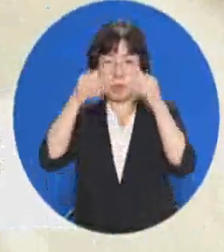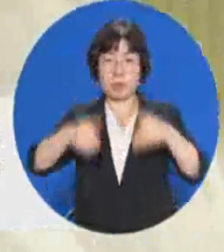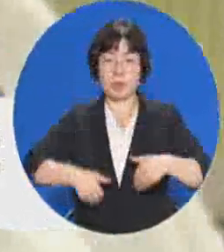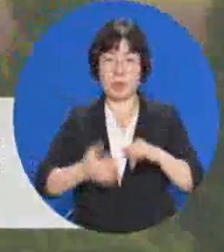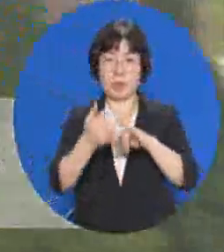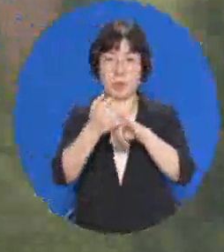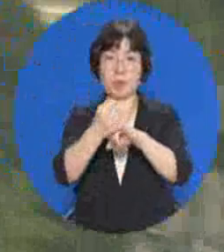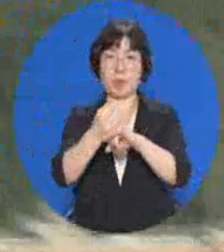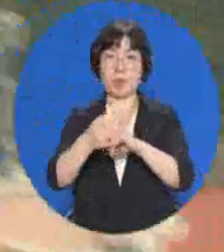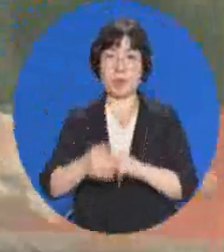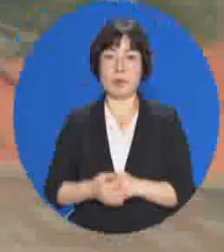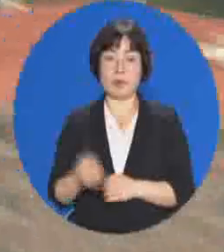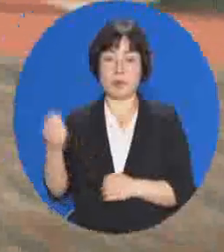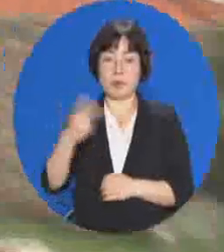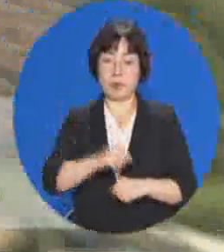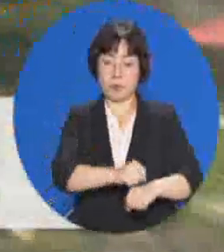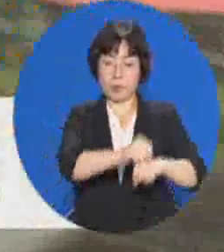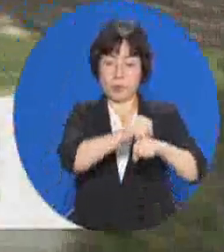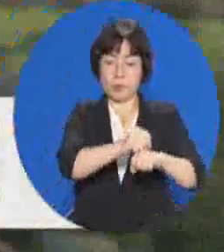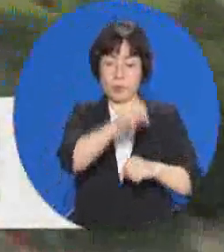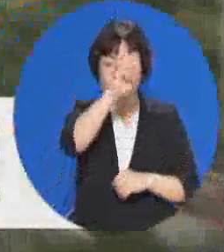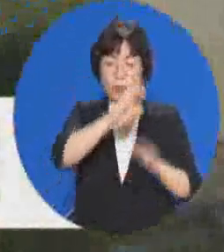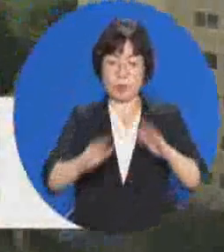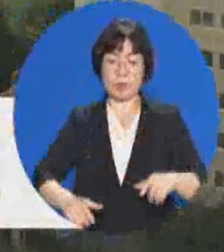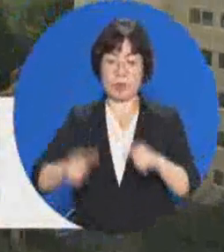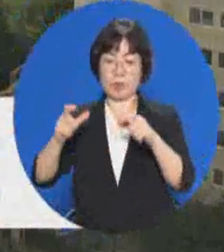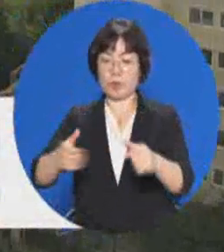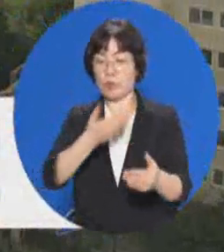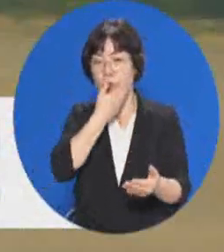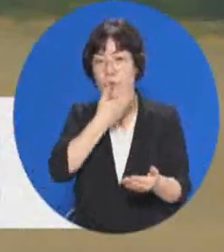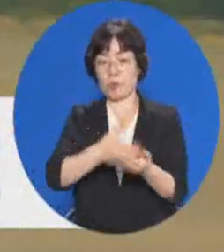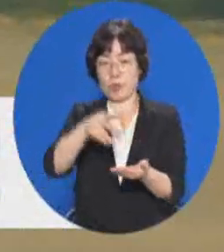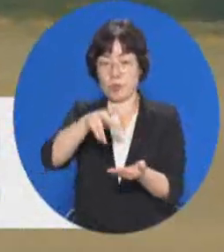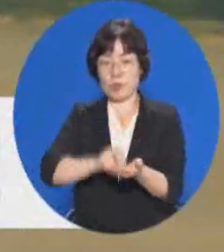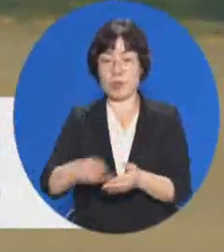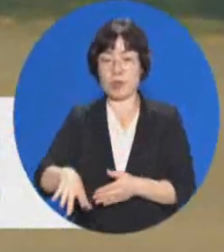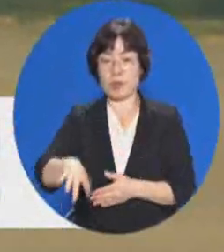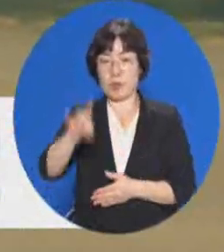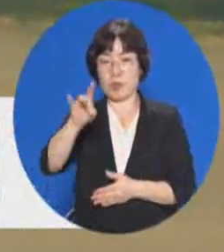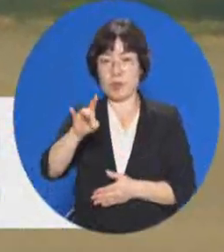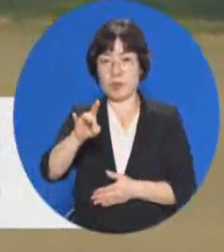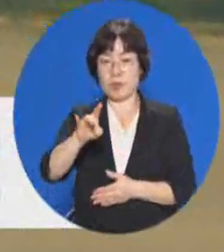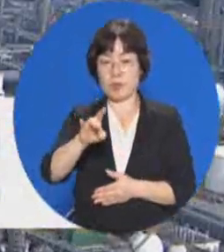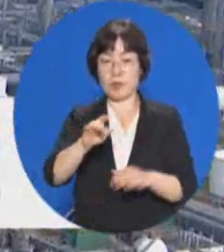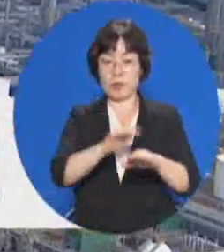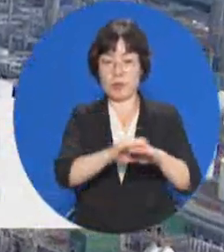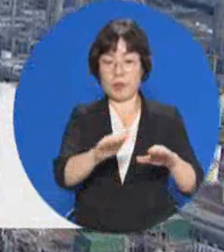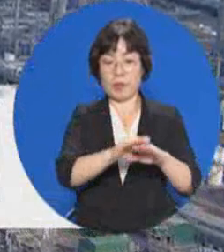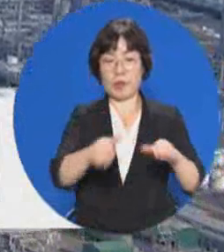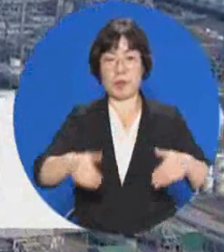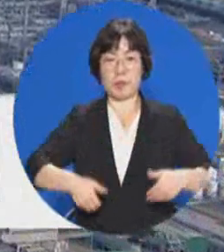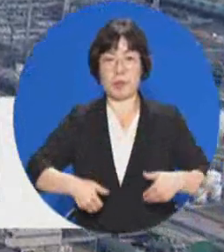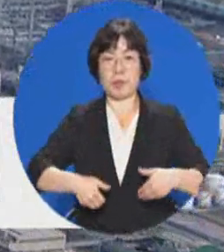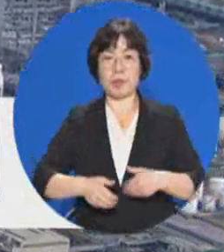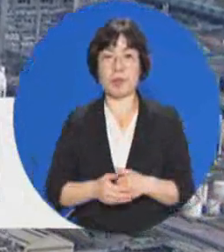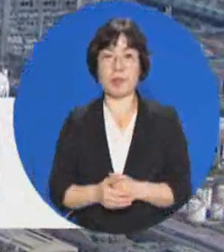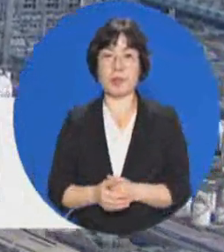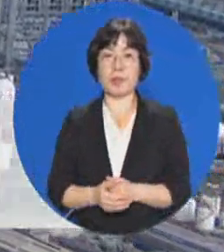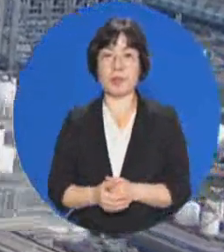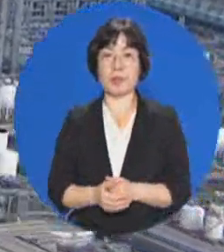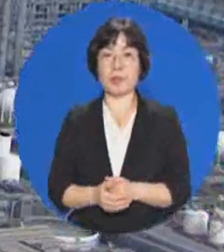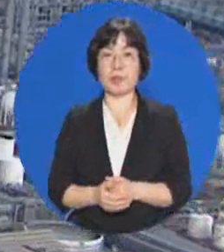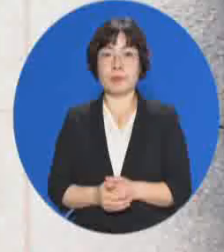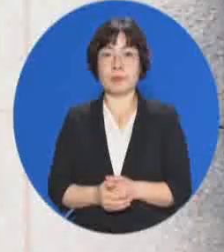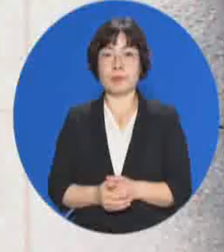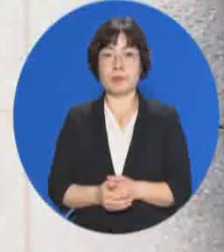겁니다. 또 산적한 광주 전남의 현안에 대한 해법이 행정통합의 후순위로 밀려서는 안 된다고